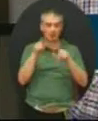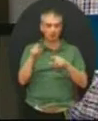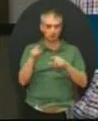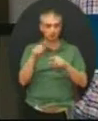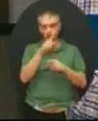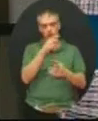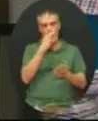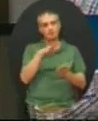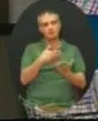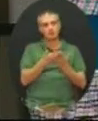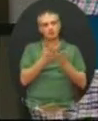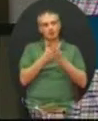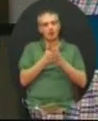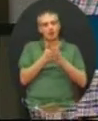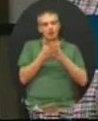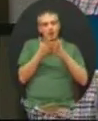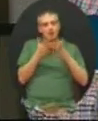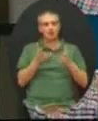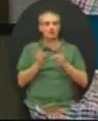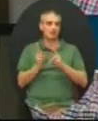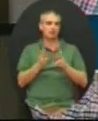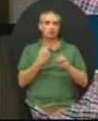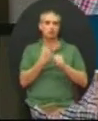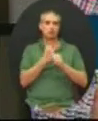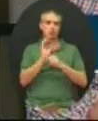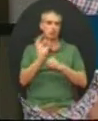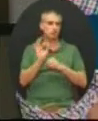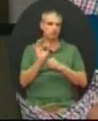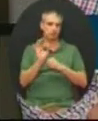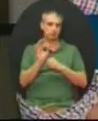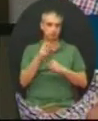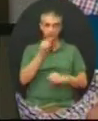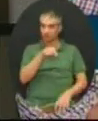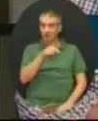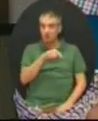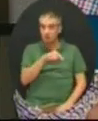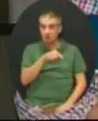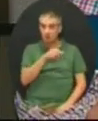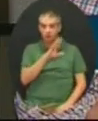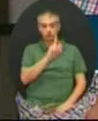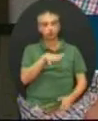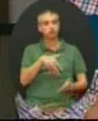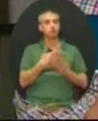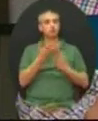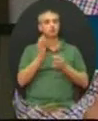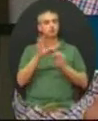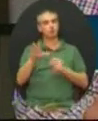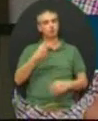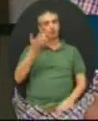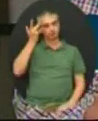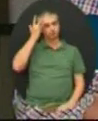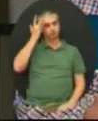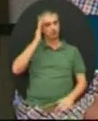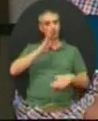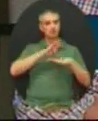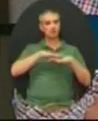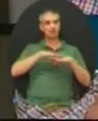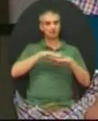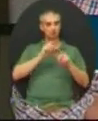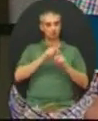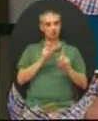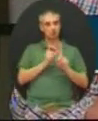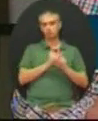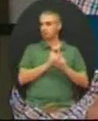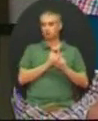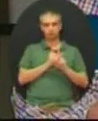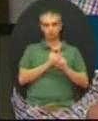הוא מייעץ להרחיב את אפשרויות הפעולה שלה. וכאן, כאשר יועץ משפטי לוקח לעצמו תפקיד של בלם, אנחנו